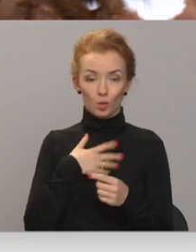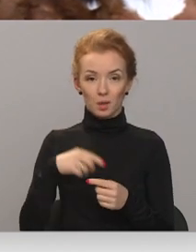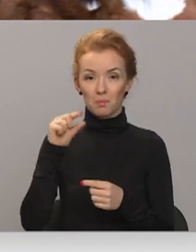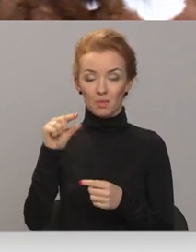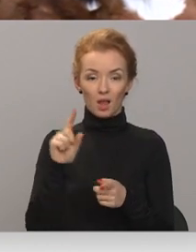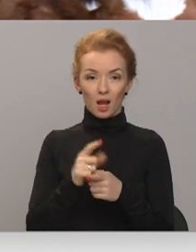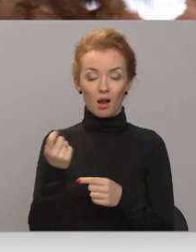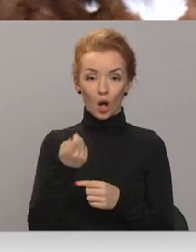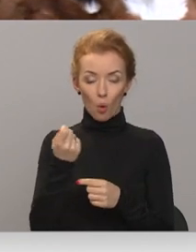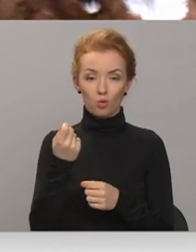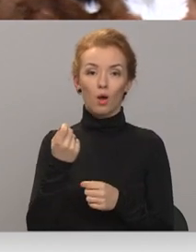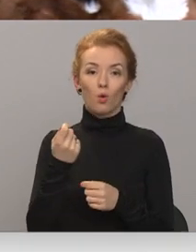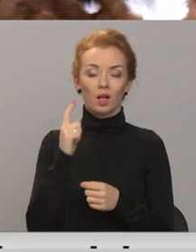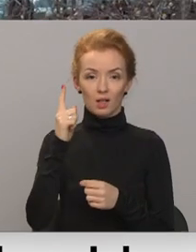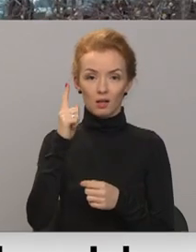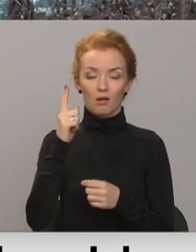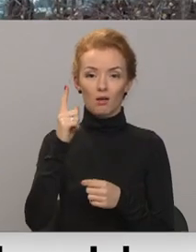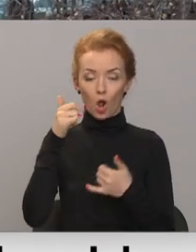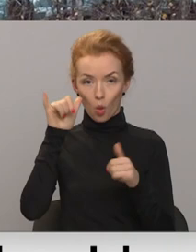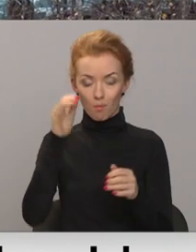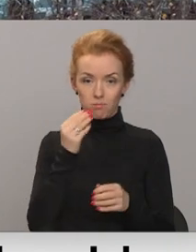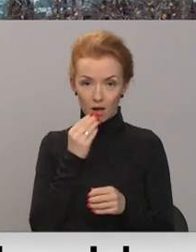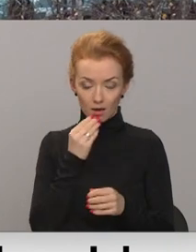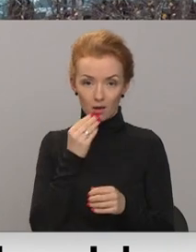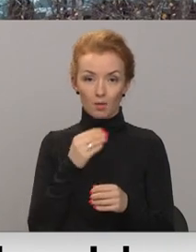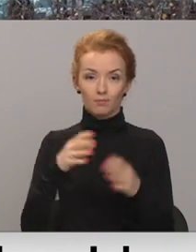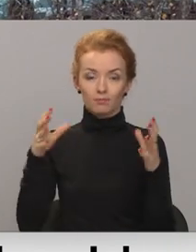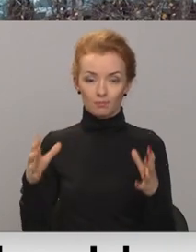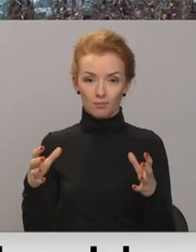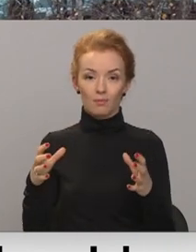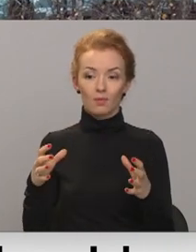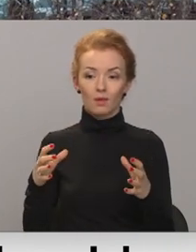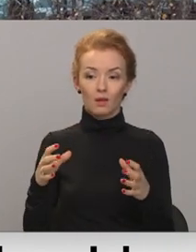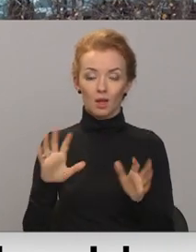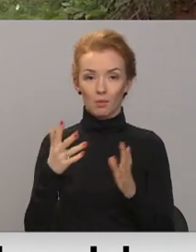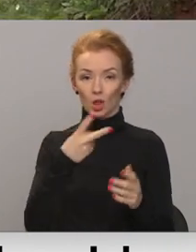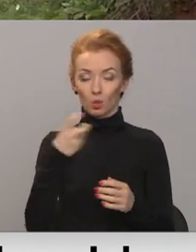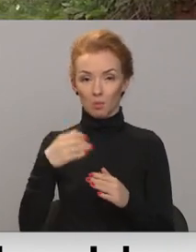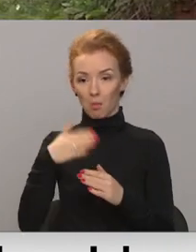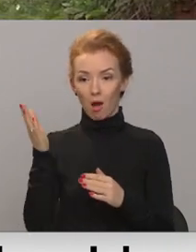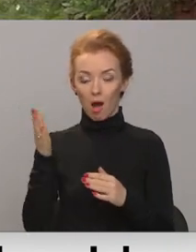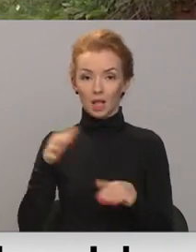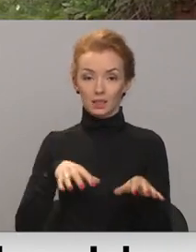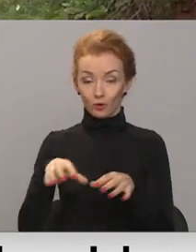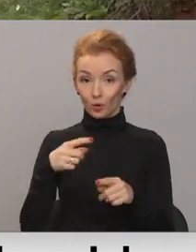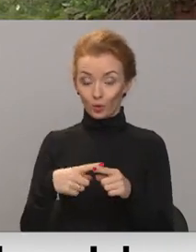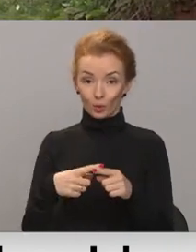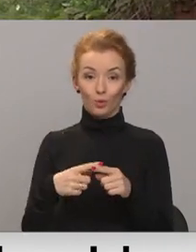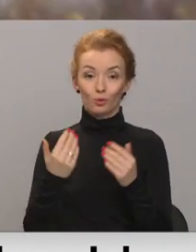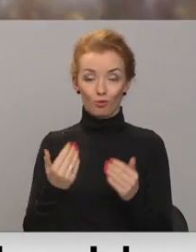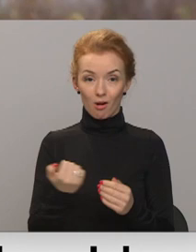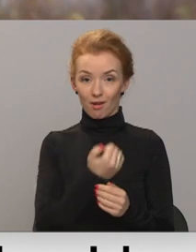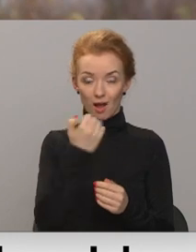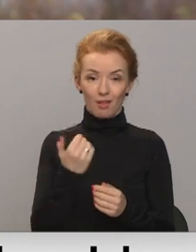ar graudaugiem, tikai lūbareibai. Ganompulkā ir viss kopā pori 200 lūpim. Šogad Lauri Kaunieka